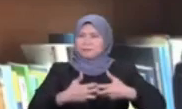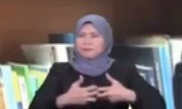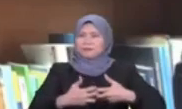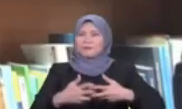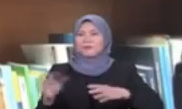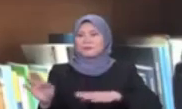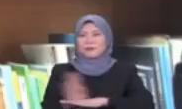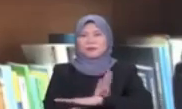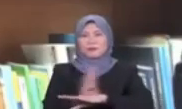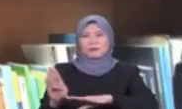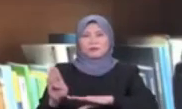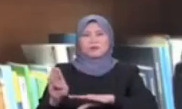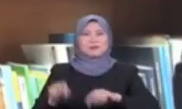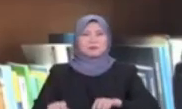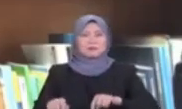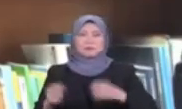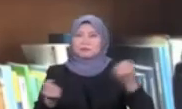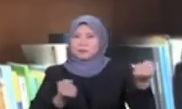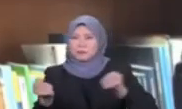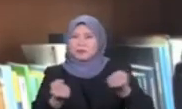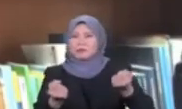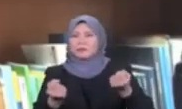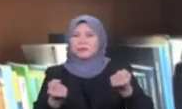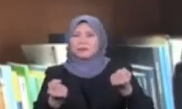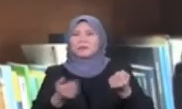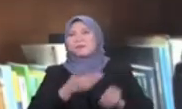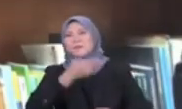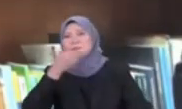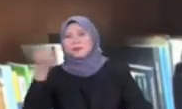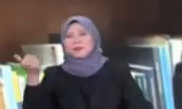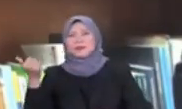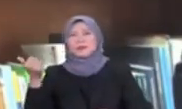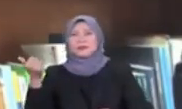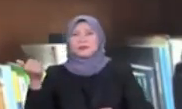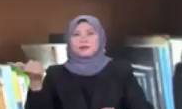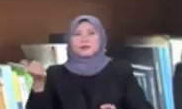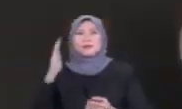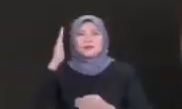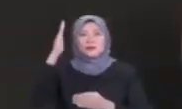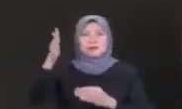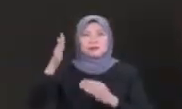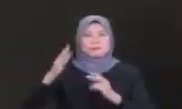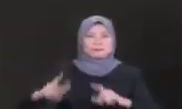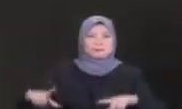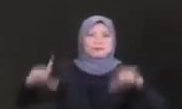perindustrian berat yang akan mahu dipelopori pada masa akan datang.